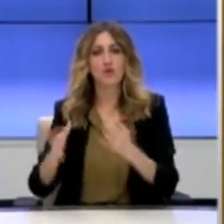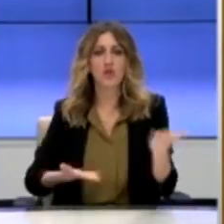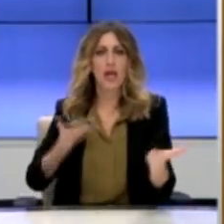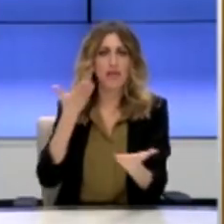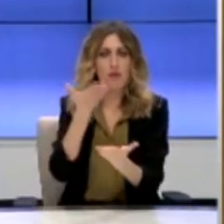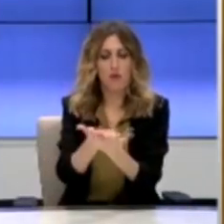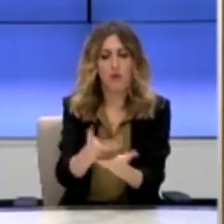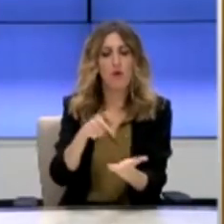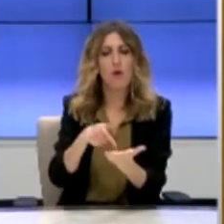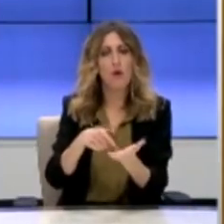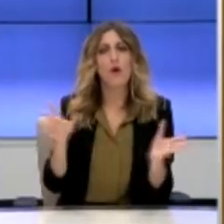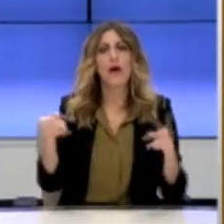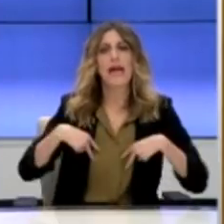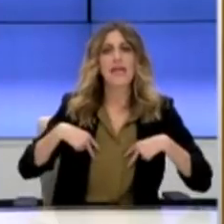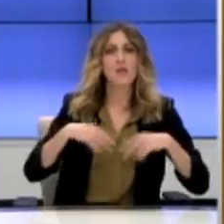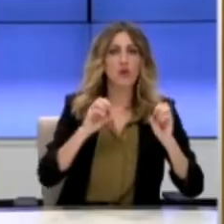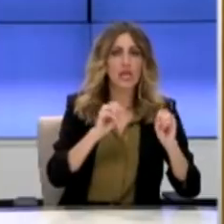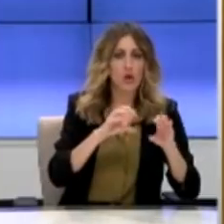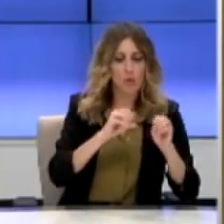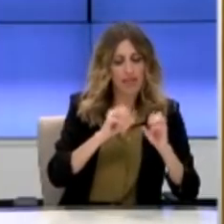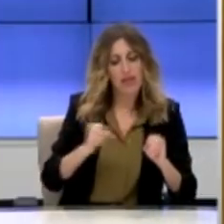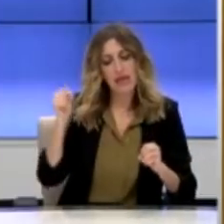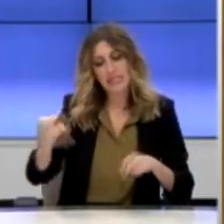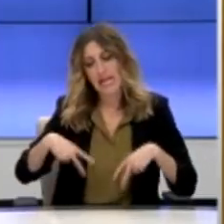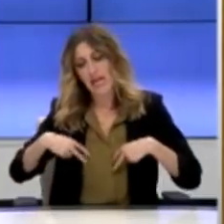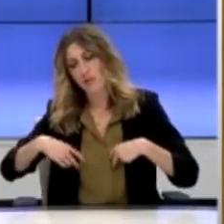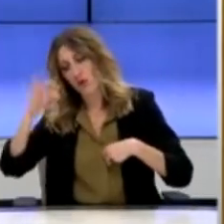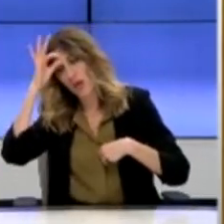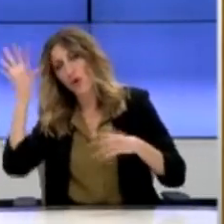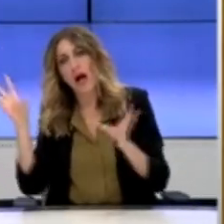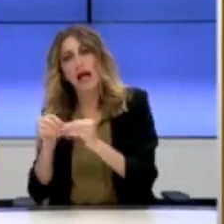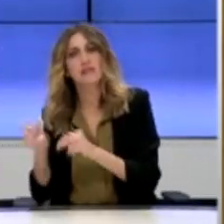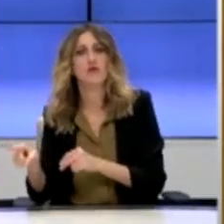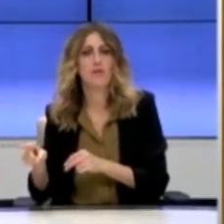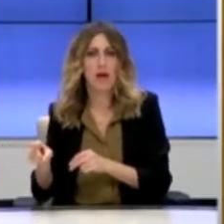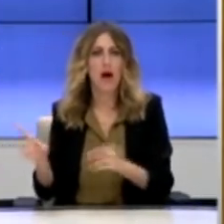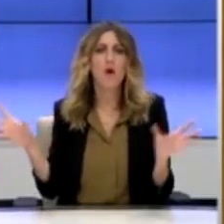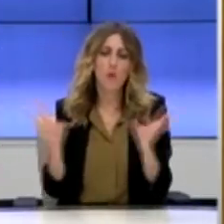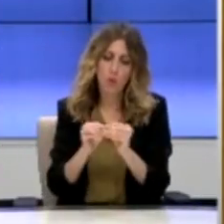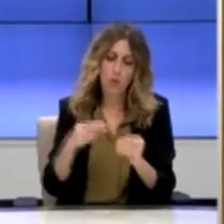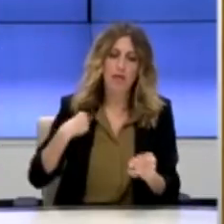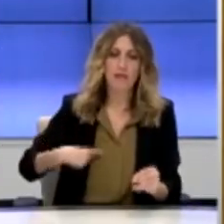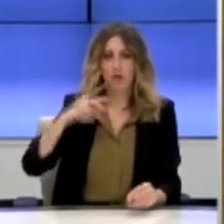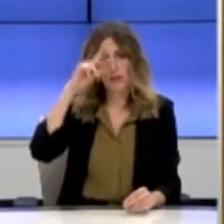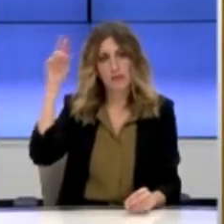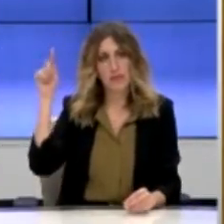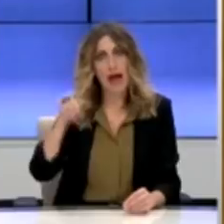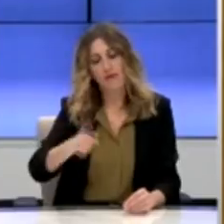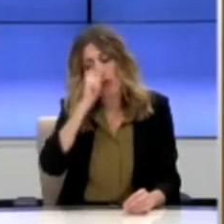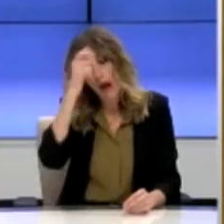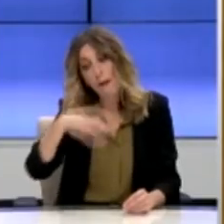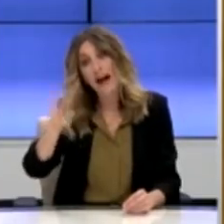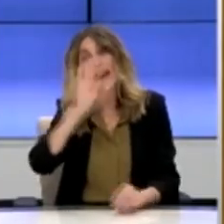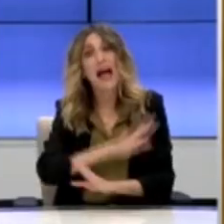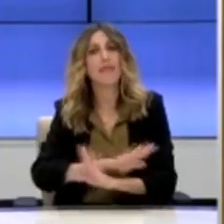Χρυσοχοΐδη. Είναι αντιδραστικό, είναι άδικο, το ξαναλέμε, η πανεπιστημιακή λειτουργία να βρίσκεται υπό συνεχή